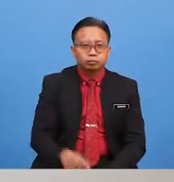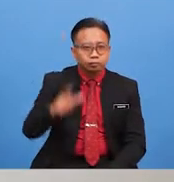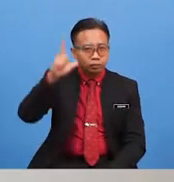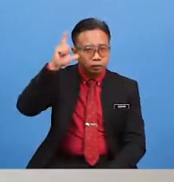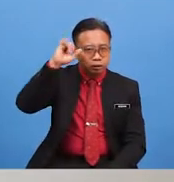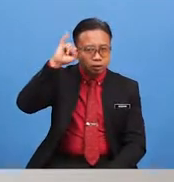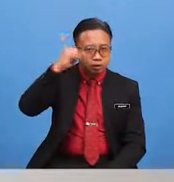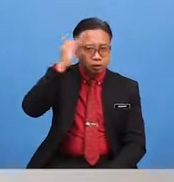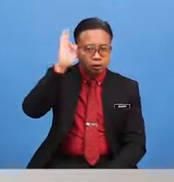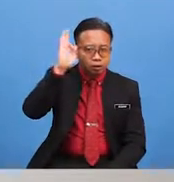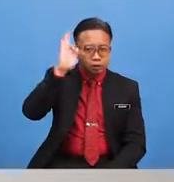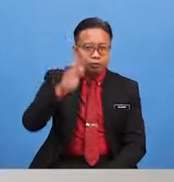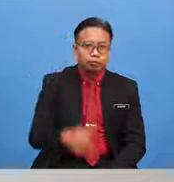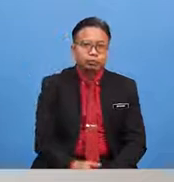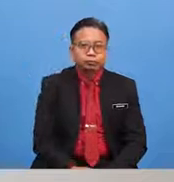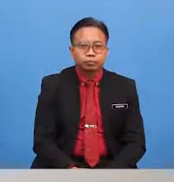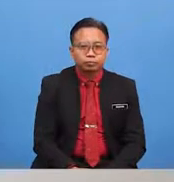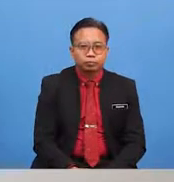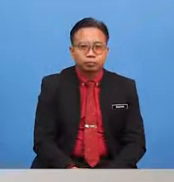Louis Jean Francois Legrini,